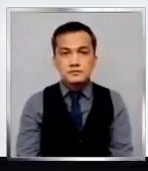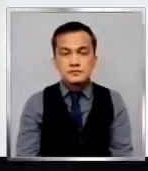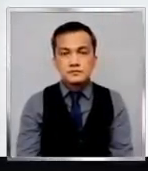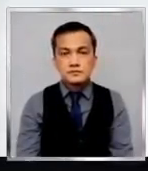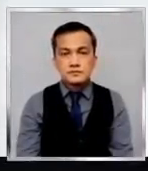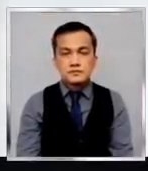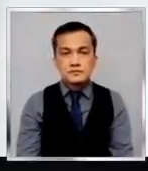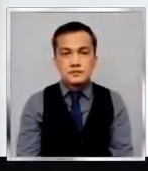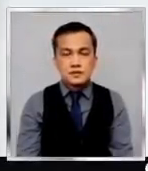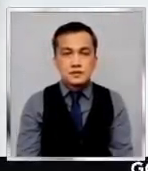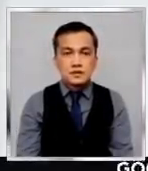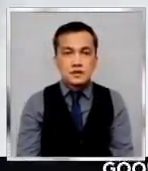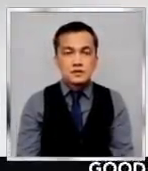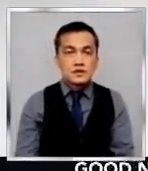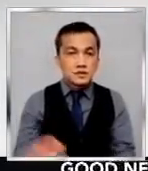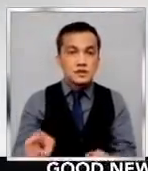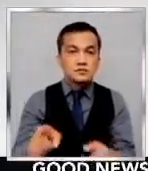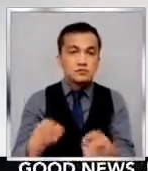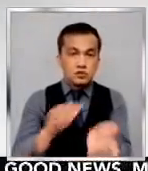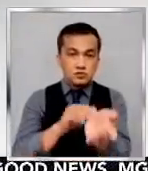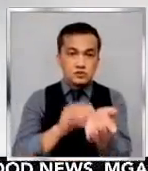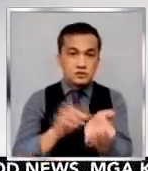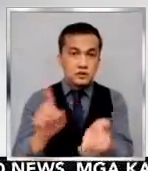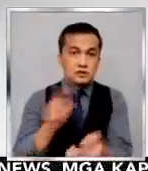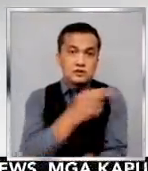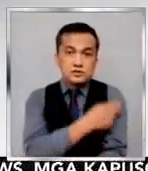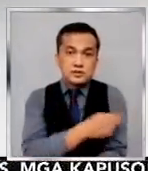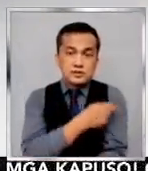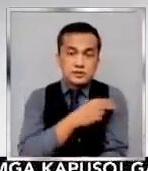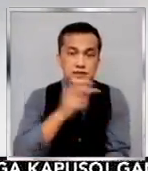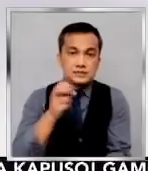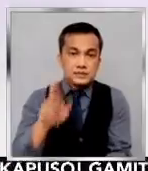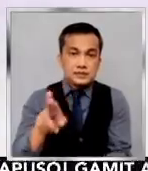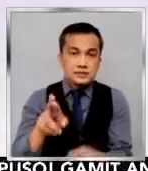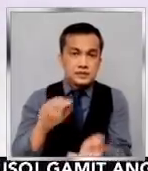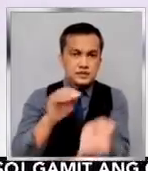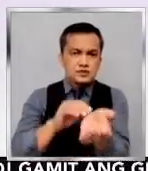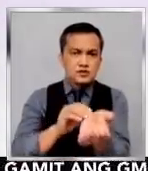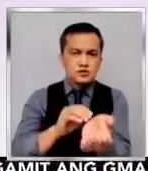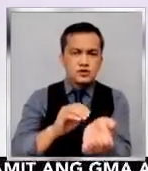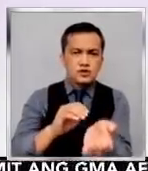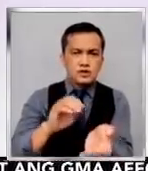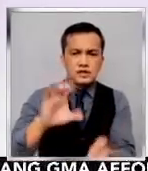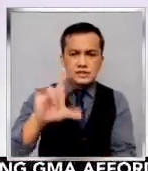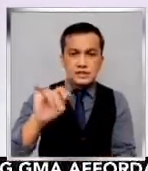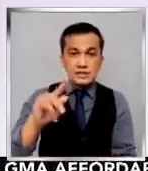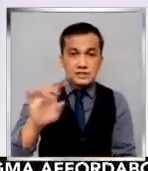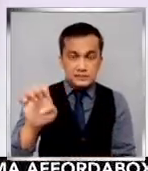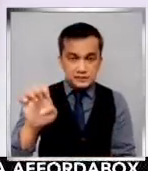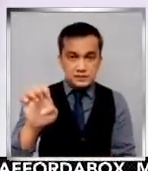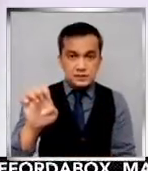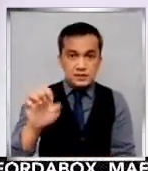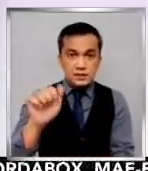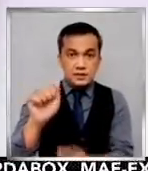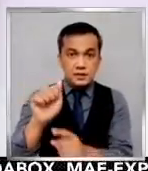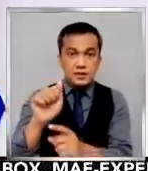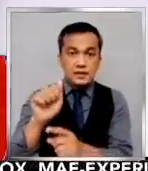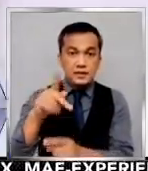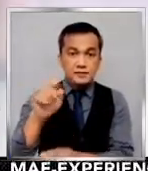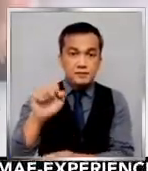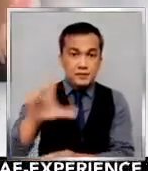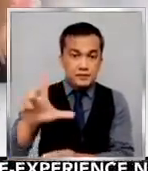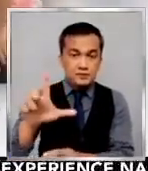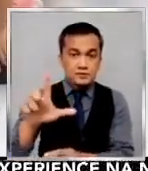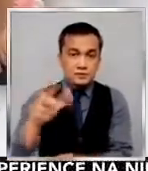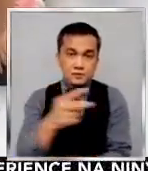Resident doctor sa isang ospital sa Metro Manila, si Dr. Clarice Anduran. Abril lang nabakunahan siya ng second dose ng